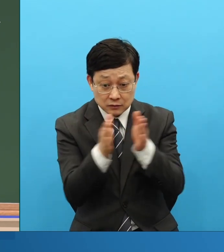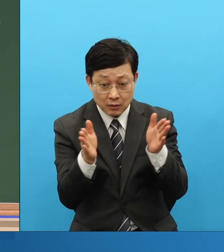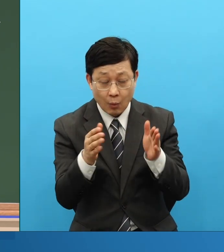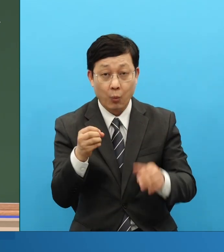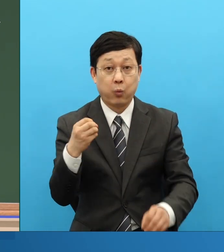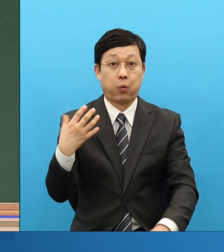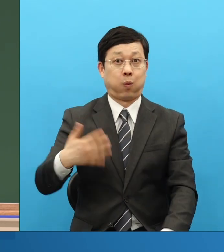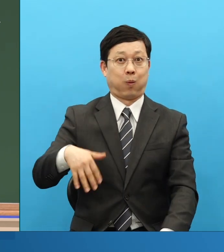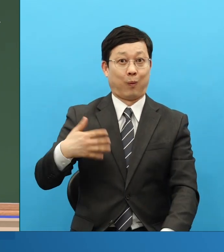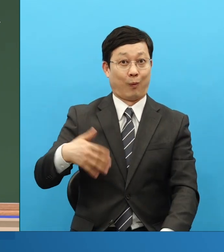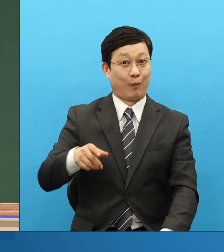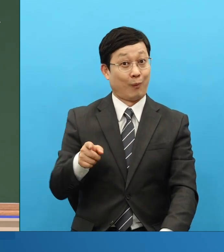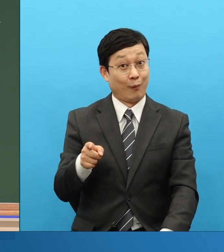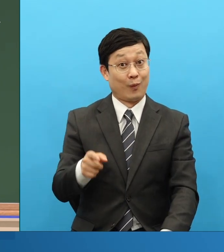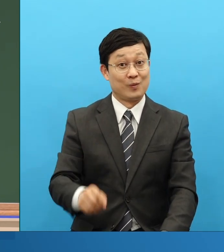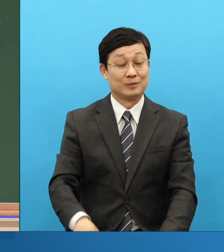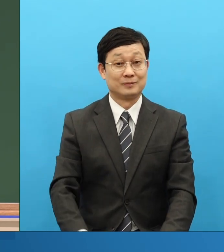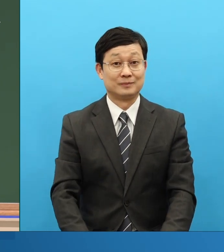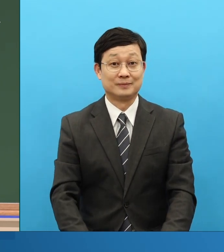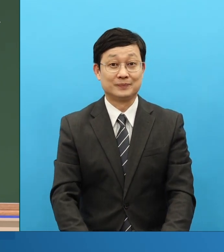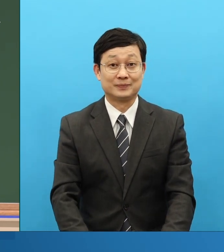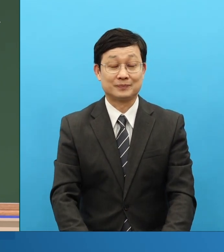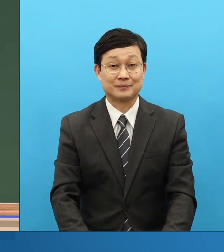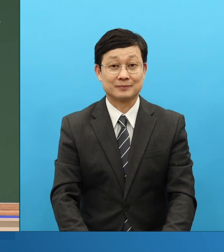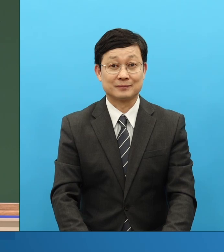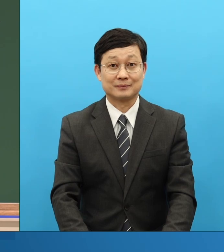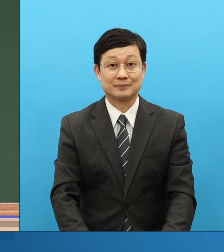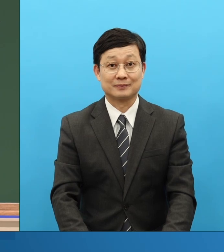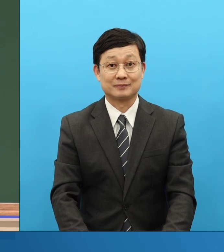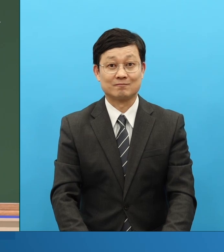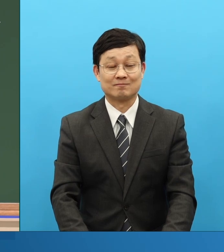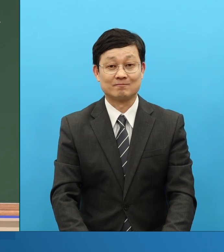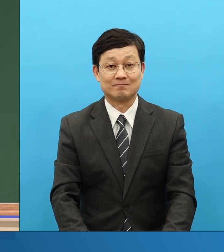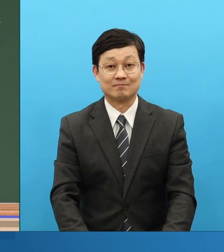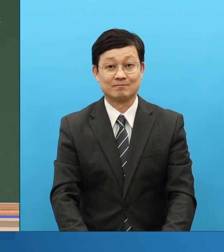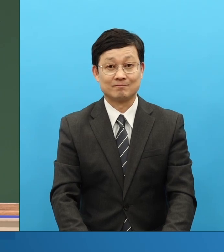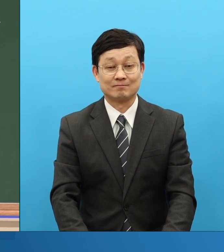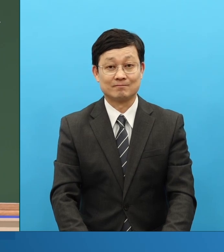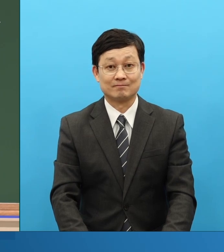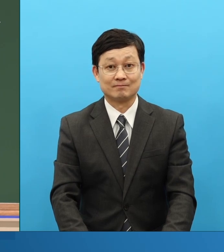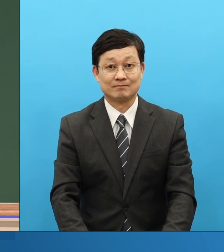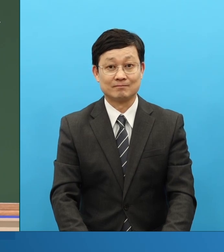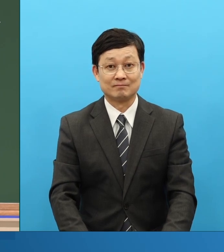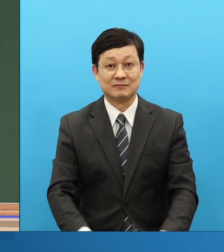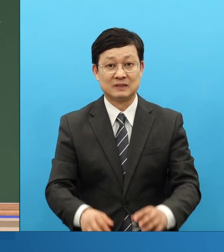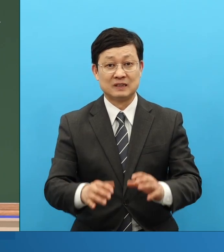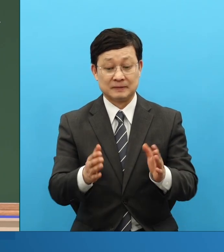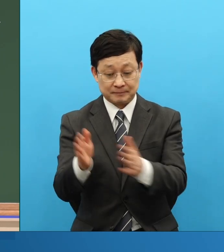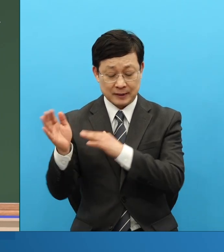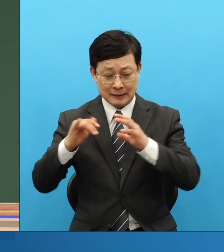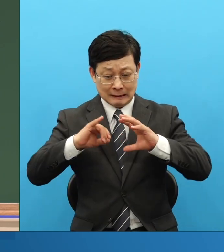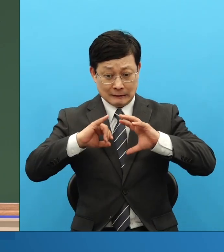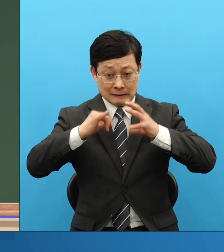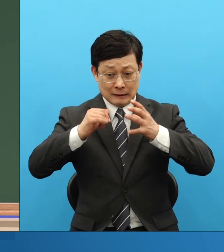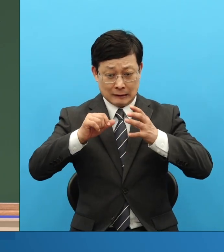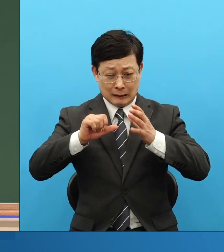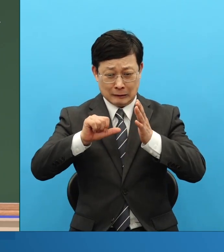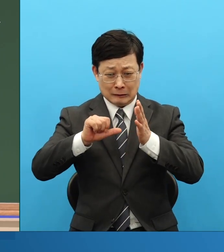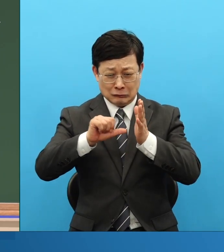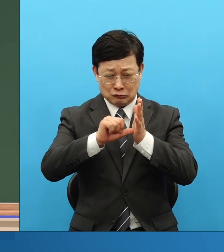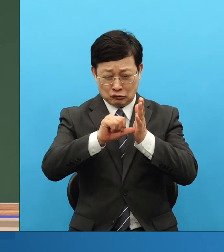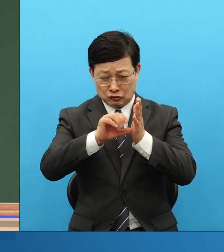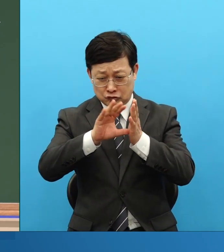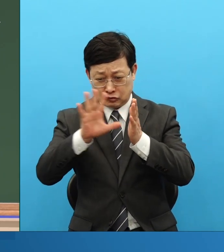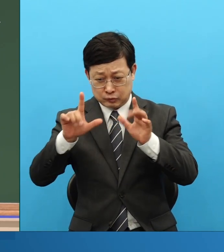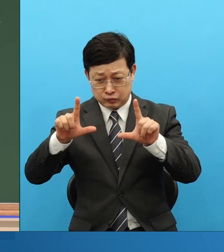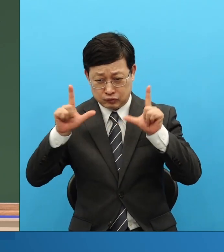school student, but he's already running his own business. 근데 세계적인 산업인들이 거의 다 그랬습니다. But almost all the world-class business people were